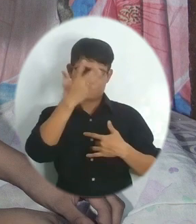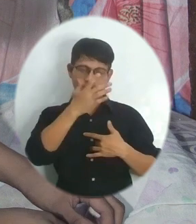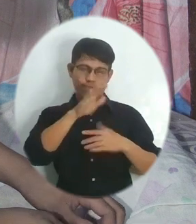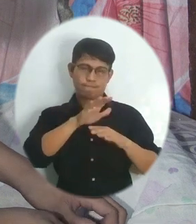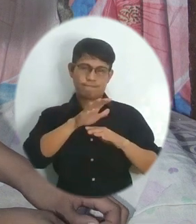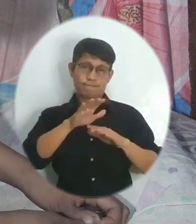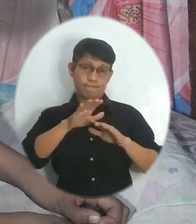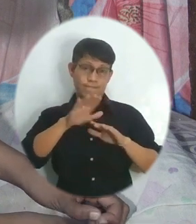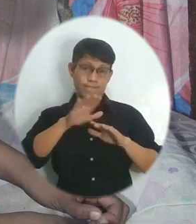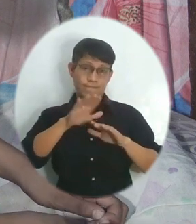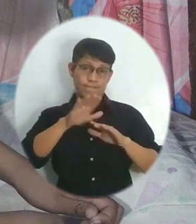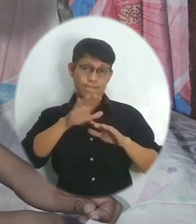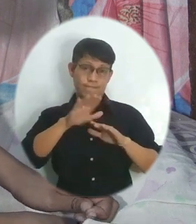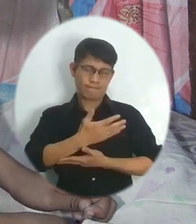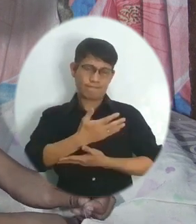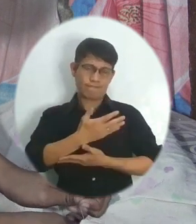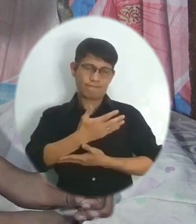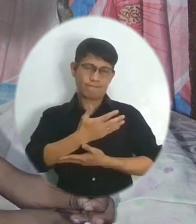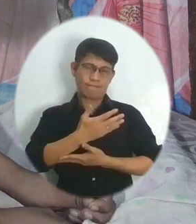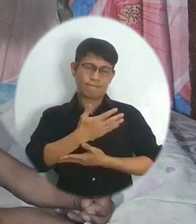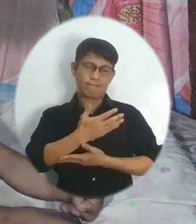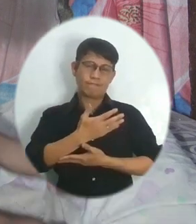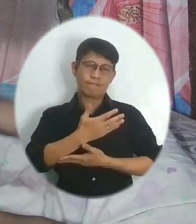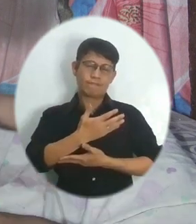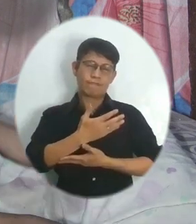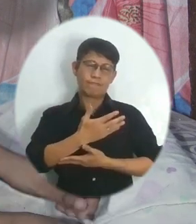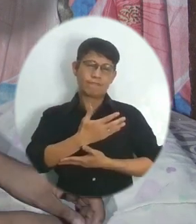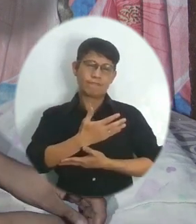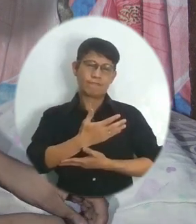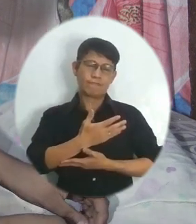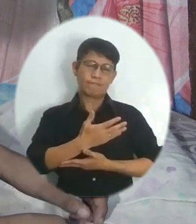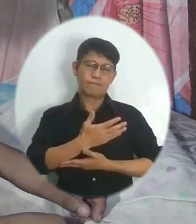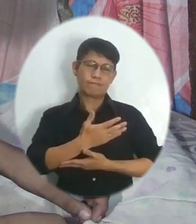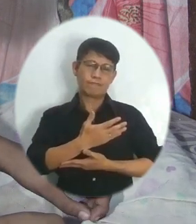bang okay lang lahat na ano, na